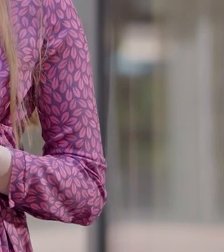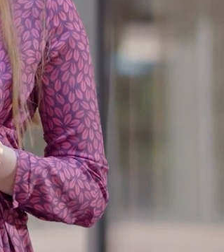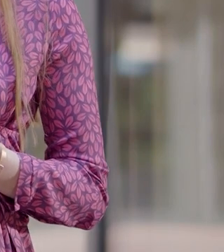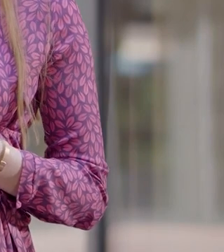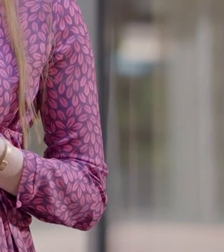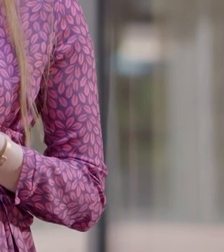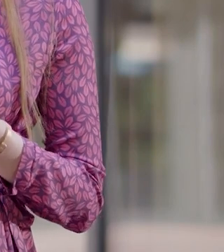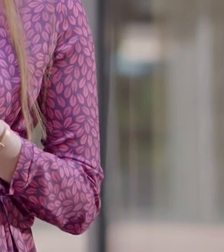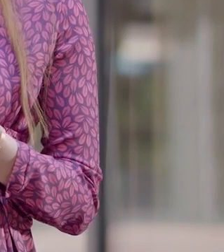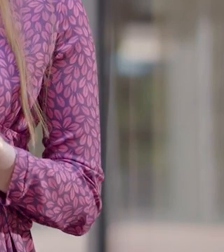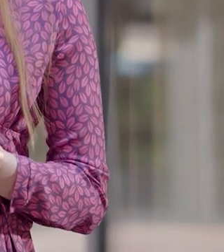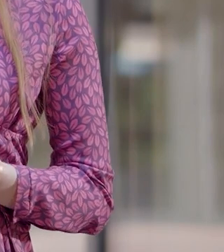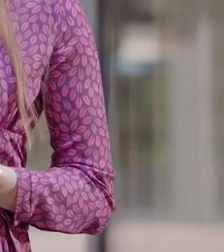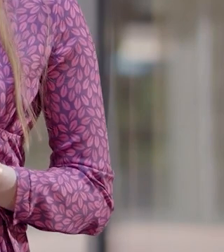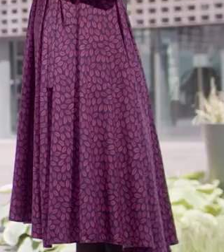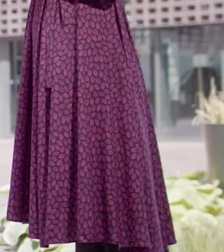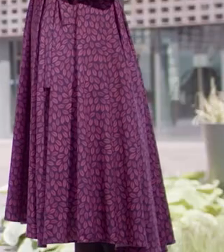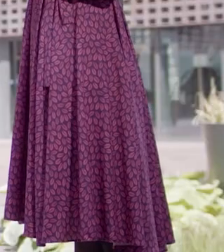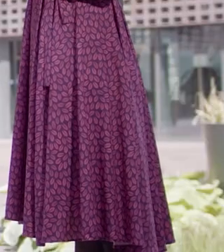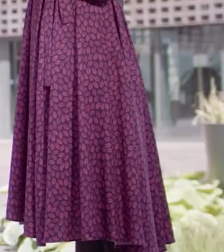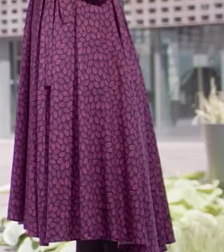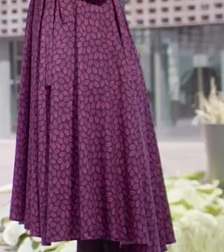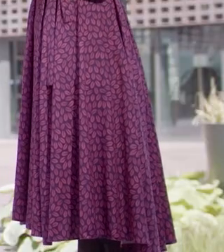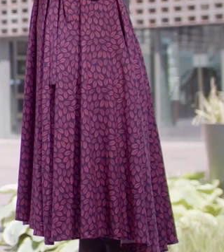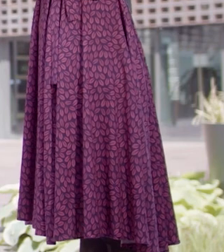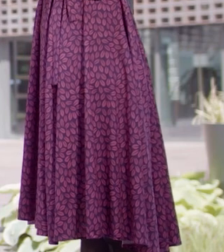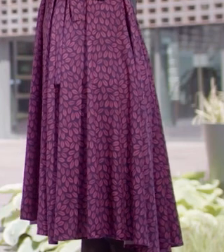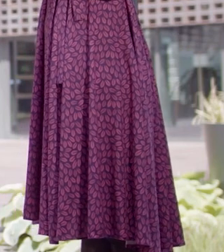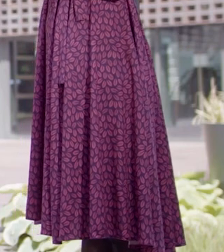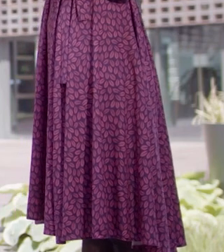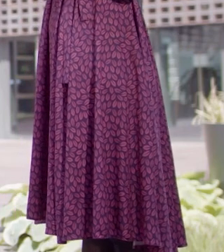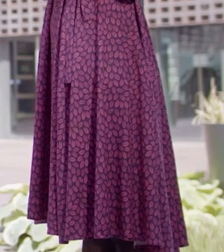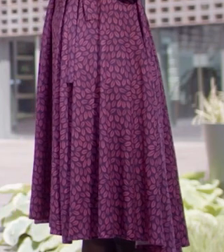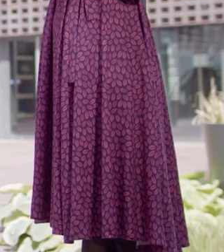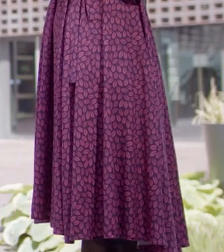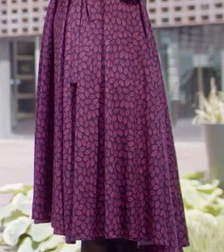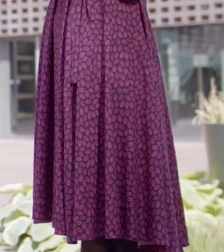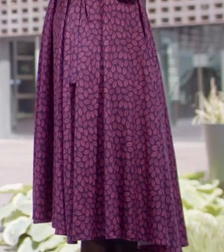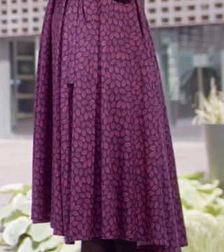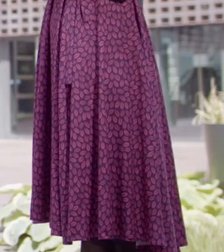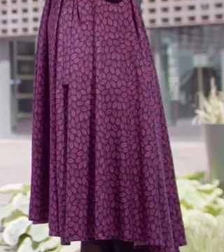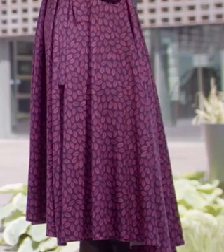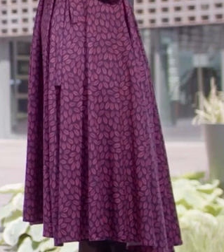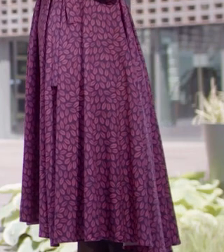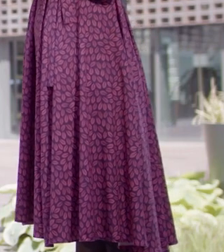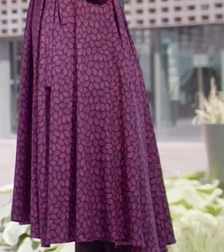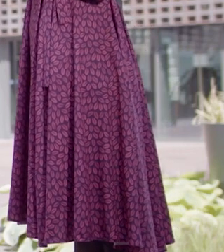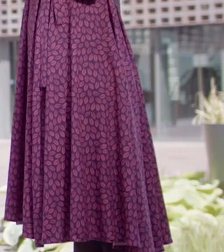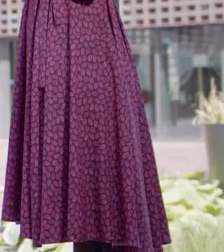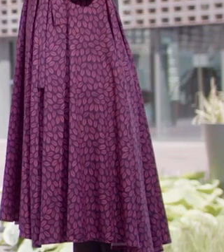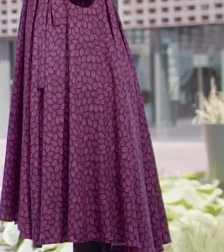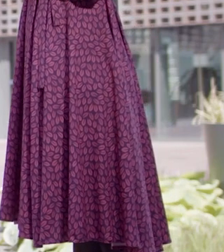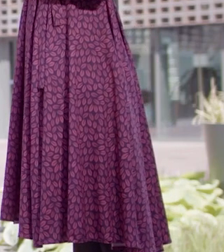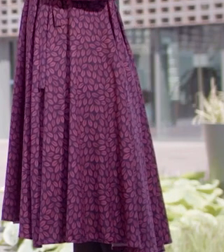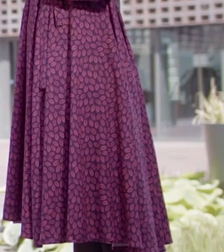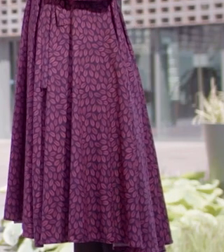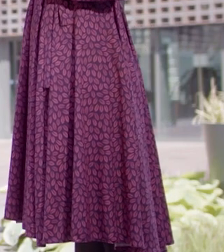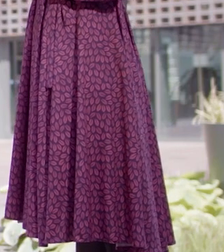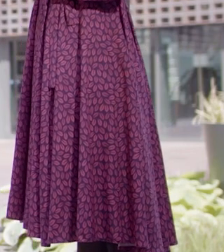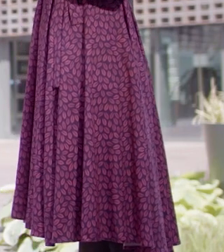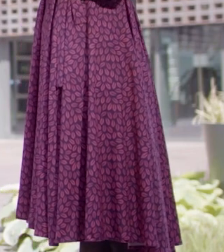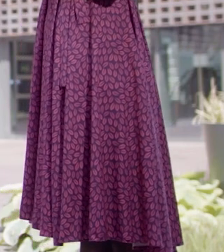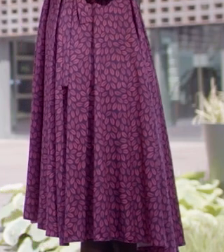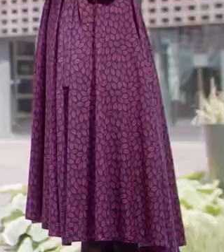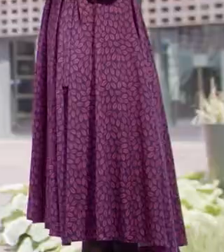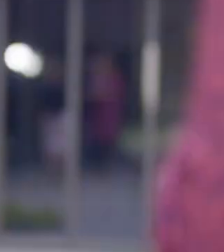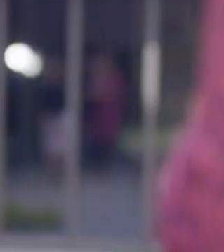zadowoleni z objętego stanowiska. W przypadku pracodawców przede wszystkim skupiamy się na tym, aby dowiedzieć się, czego